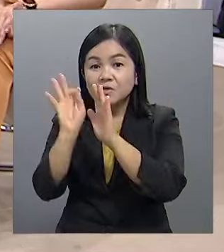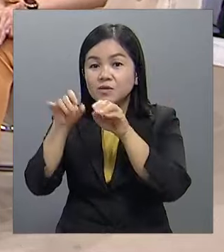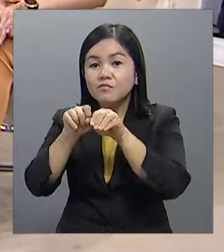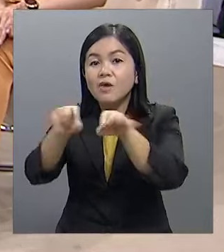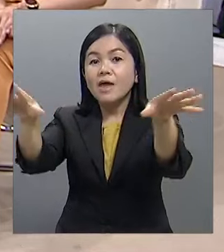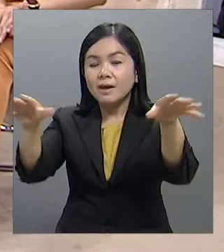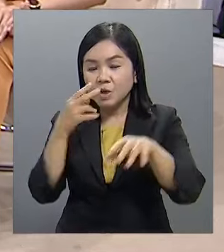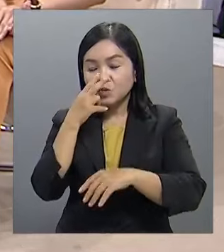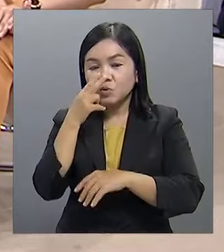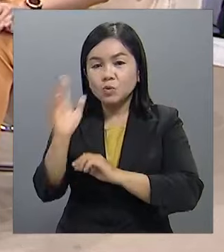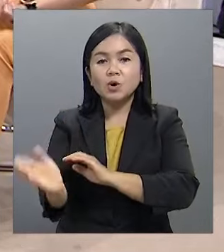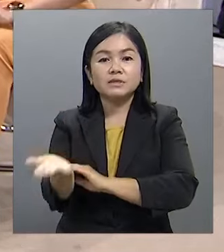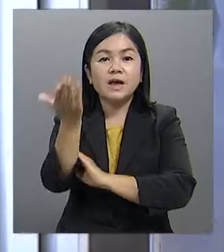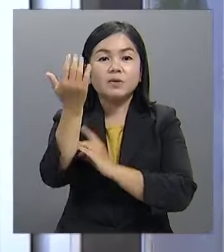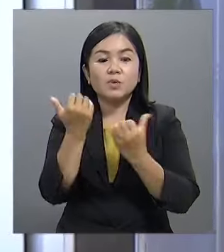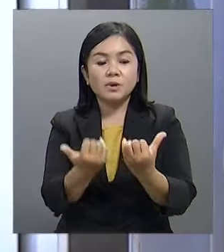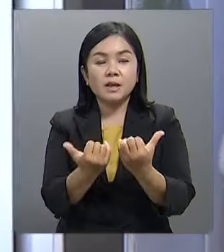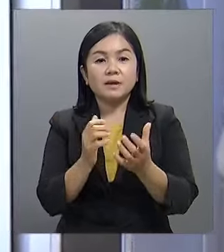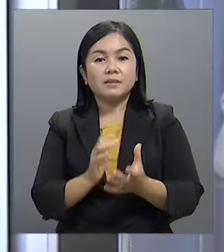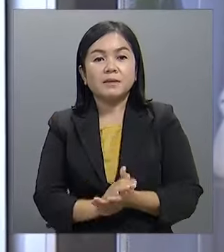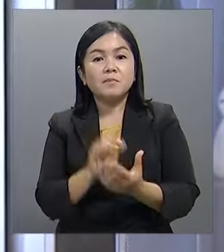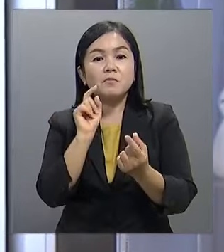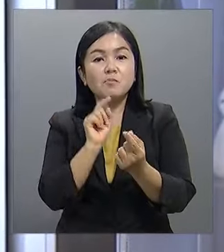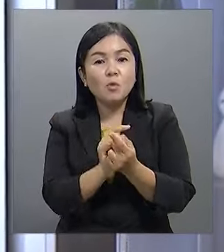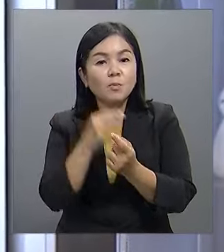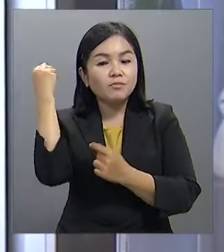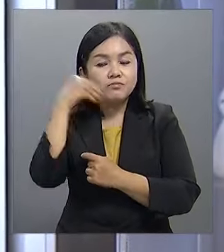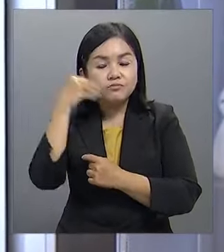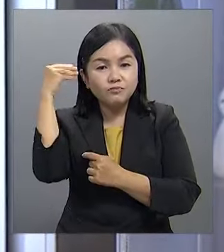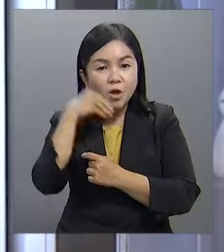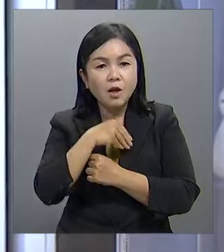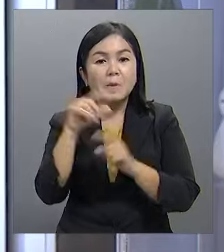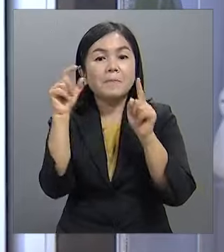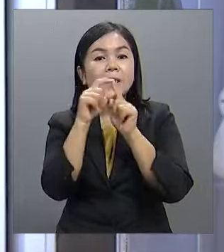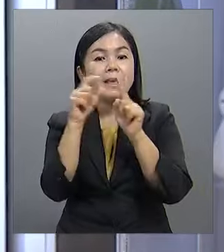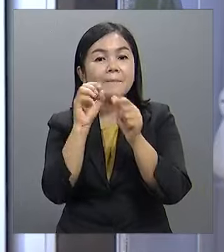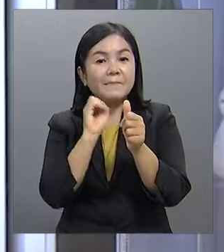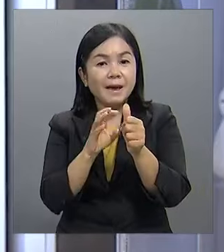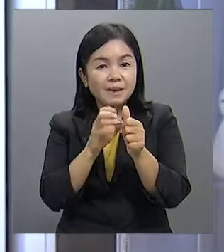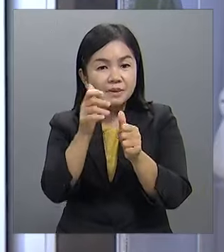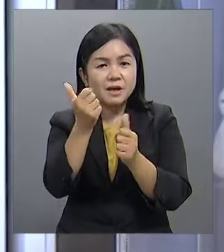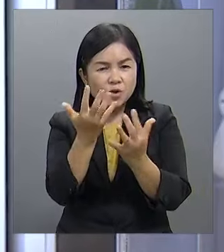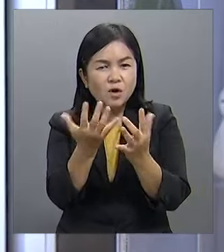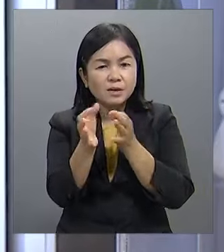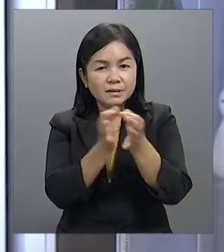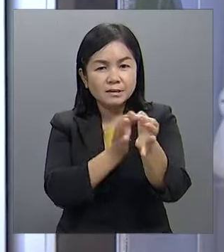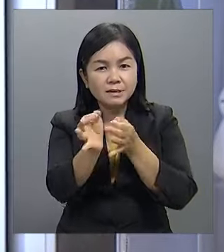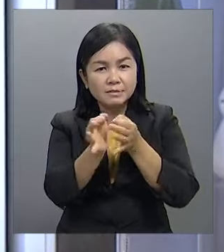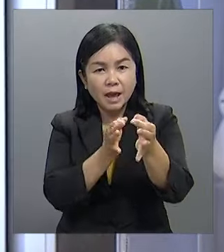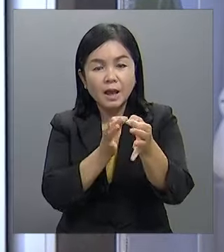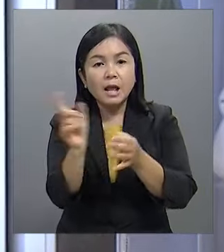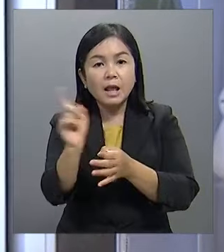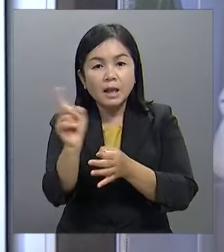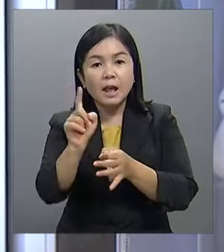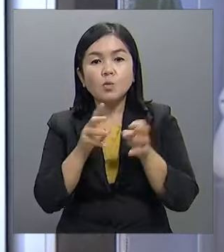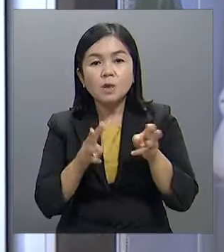าวันนี้ด้วยเช่นเคยนะครับเราจะมาเริ่มต้นด้วย motivation แต่ก่อนอื่นขอชี้แจงเรื่องของมาตรการแล้วก็รูปแบบการดำเนินราย